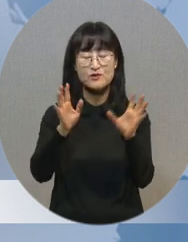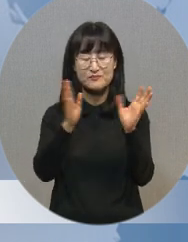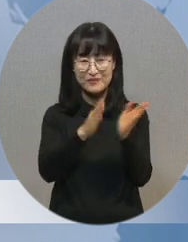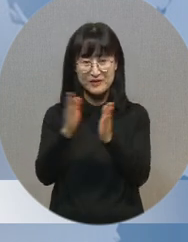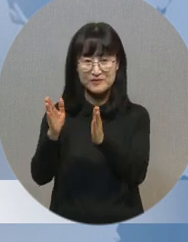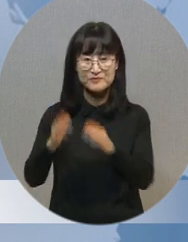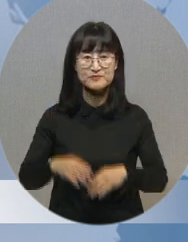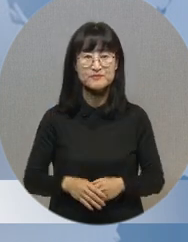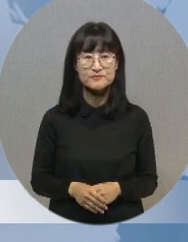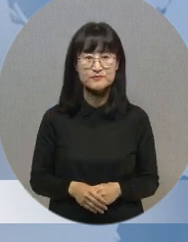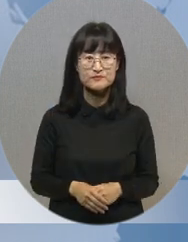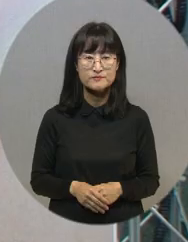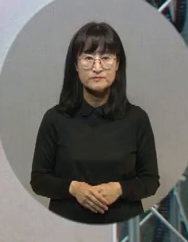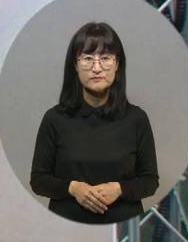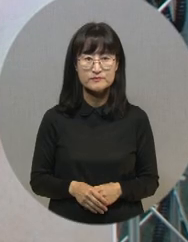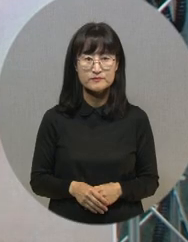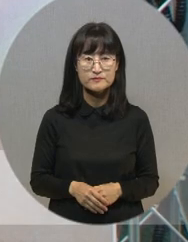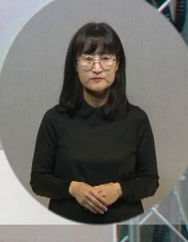기자가 전합니다.